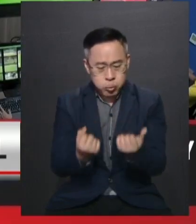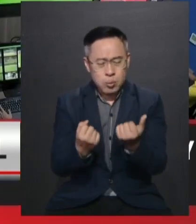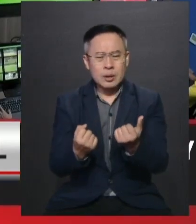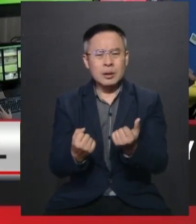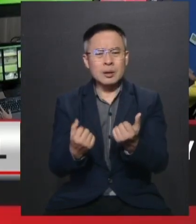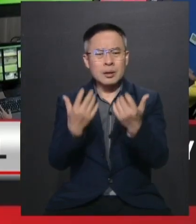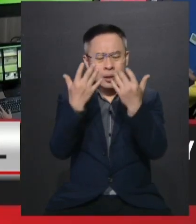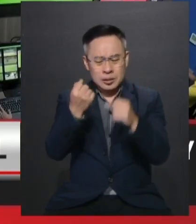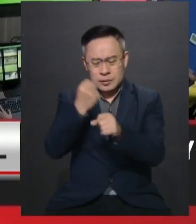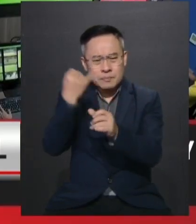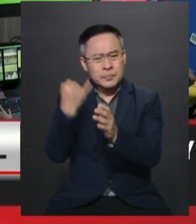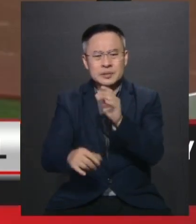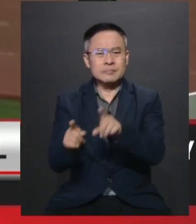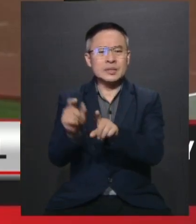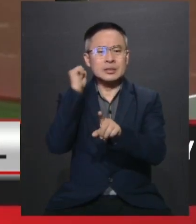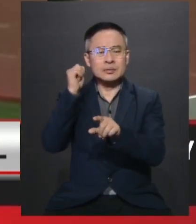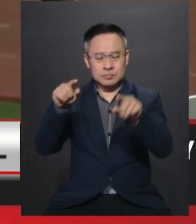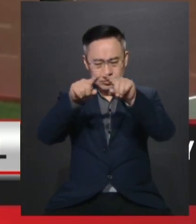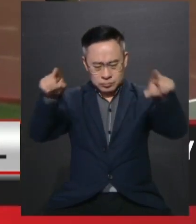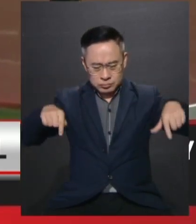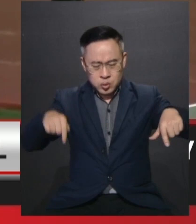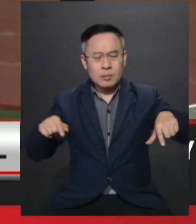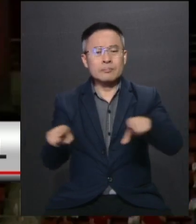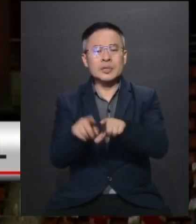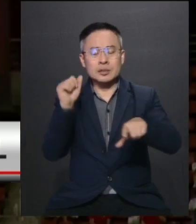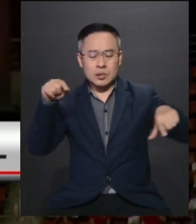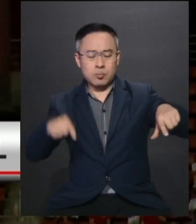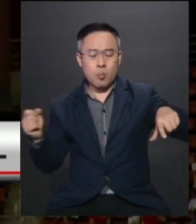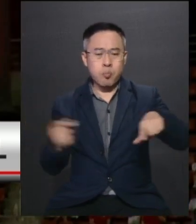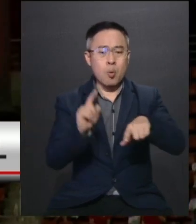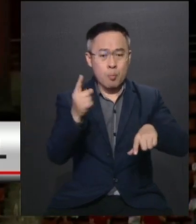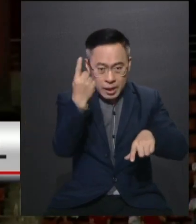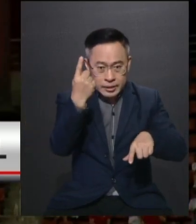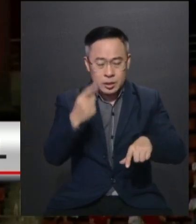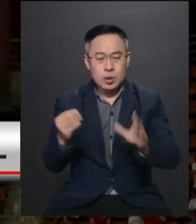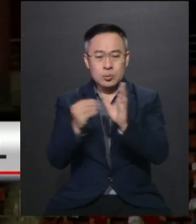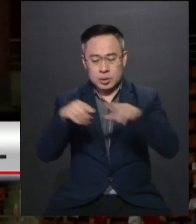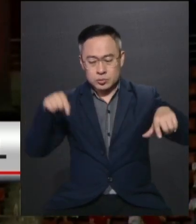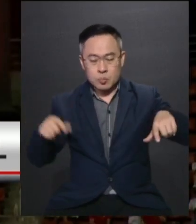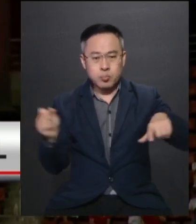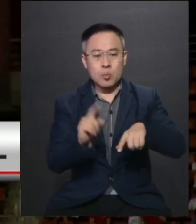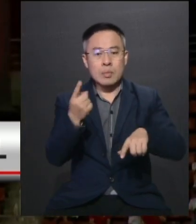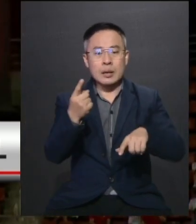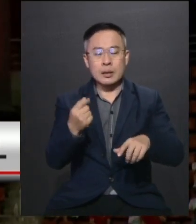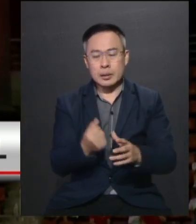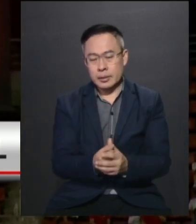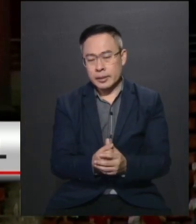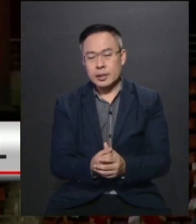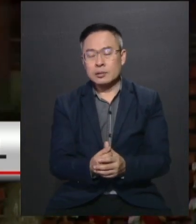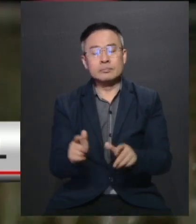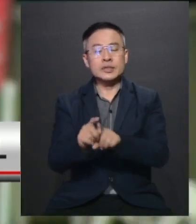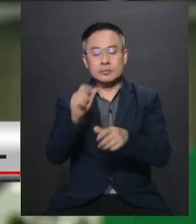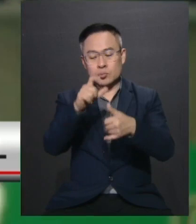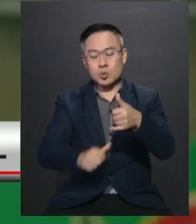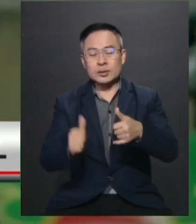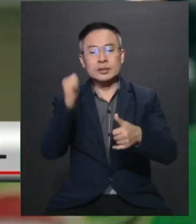โทษนะฮะผู้ตัดสินไปเช็ค varอีกครั้งนึงแล้วก็เป็นจุดโทษของ Bangkokอีกรอบนึงครับและเป็นวิลเลี่ยมโมต้าคนเดิมครับที่